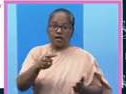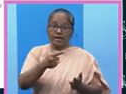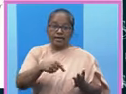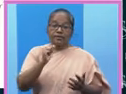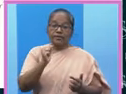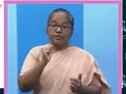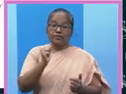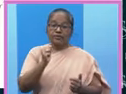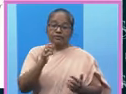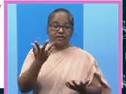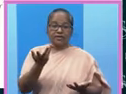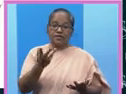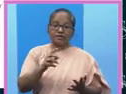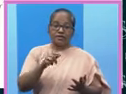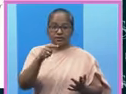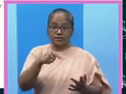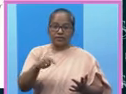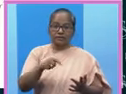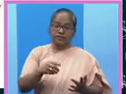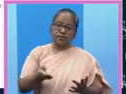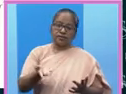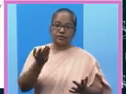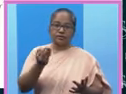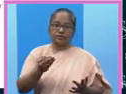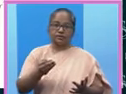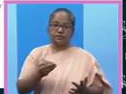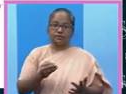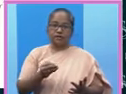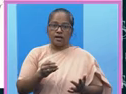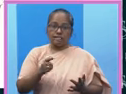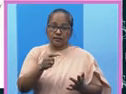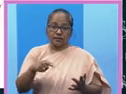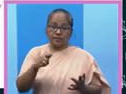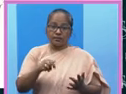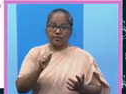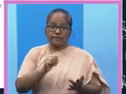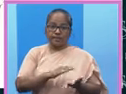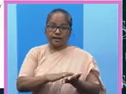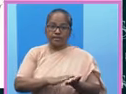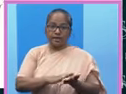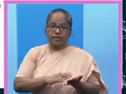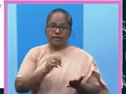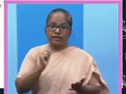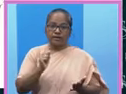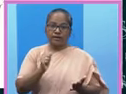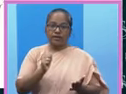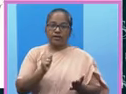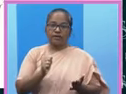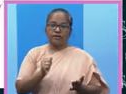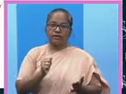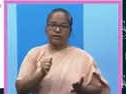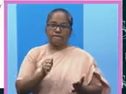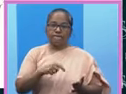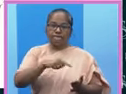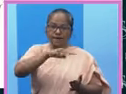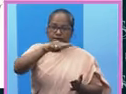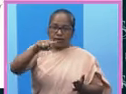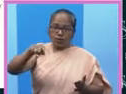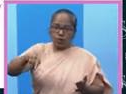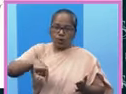தீட்டாவின் மதிப்பே தெரியாது, தீட்டா எது வேணாலும் இருக்கலாம். அப்படின்னா அதனுடைய பரப்பளவு என்ன கிடைக்கும், தீட்டா எனில்